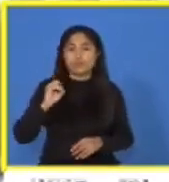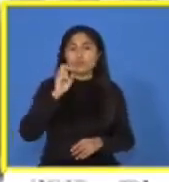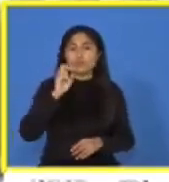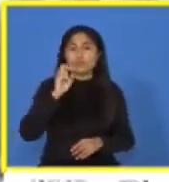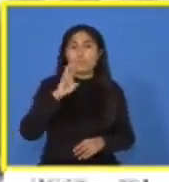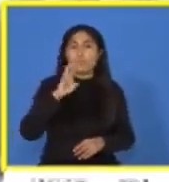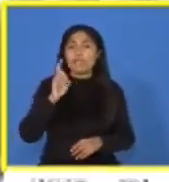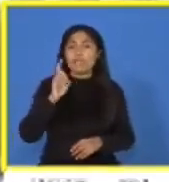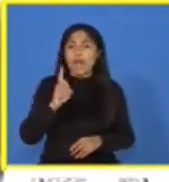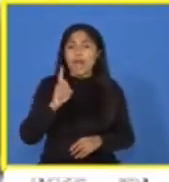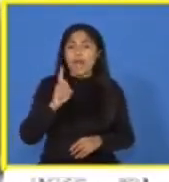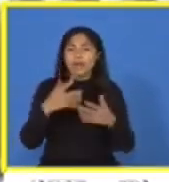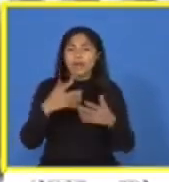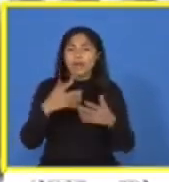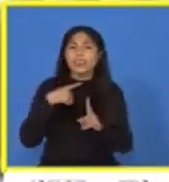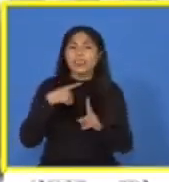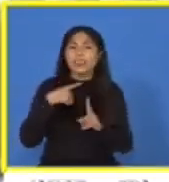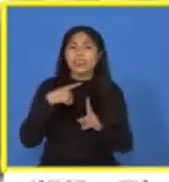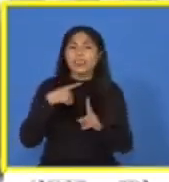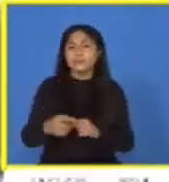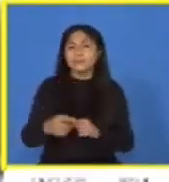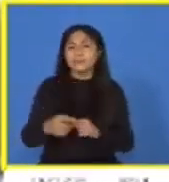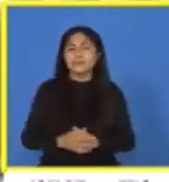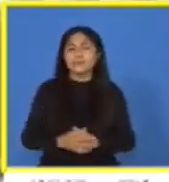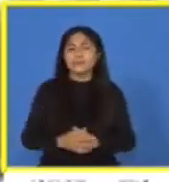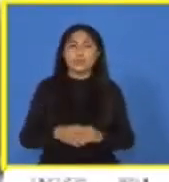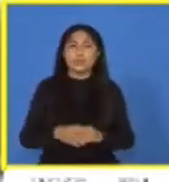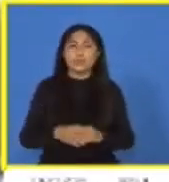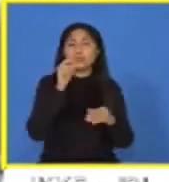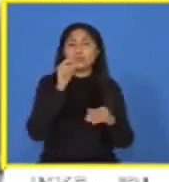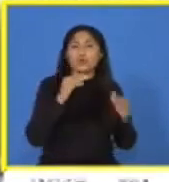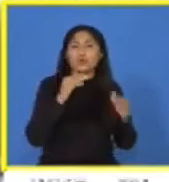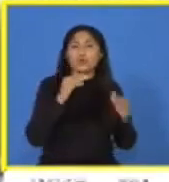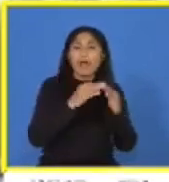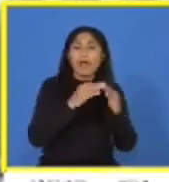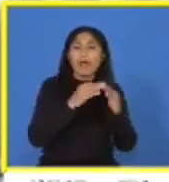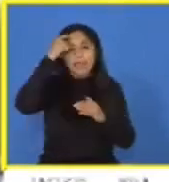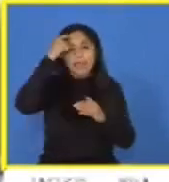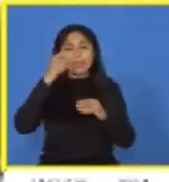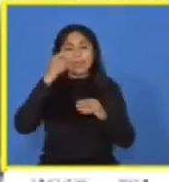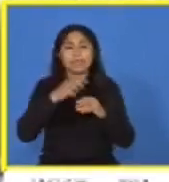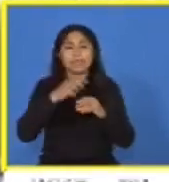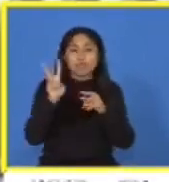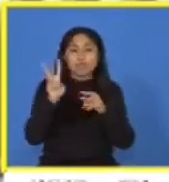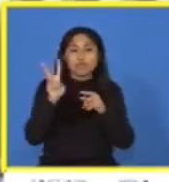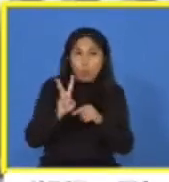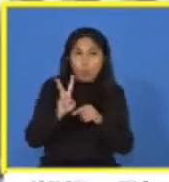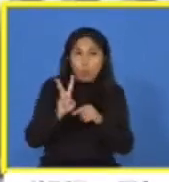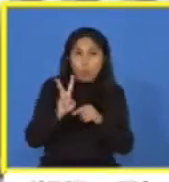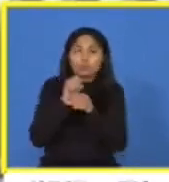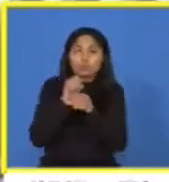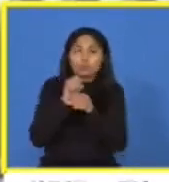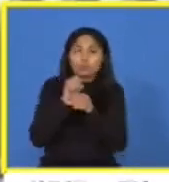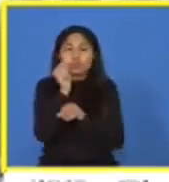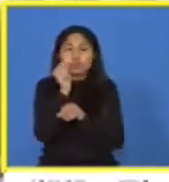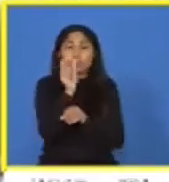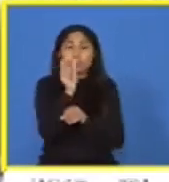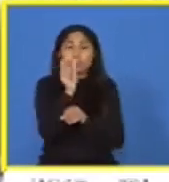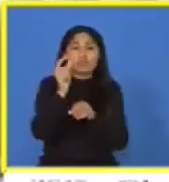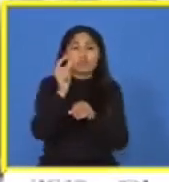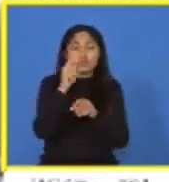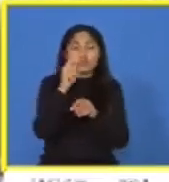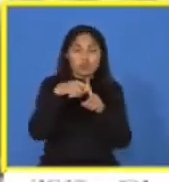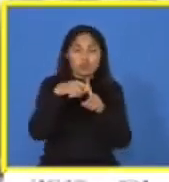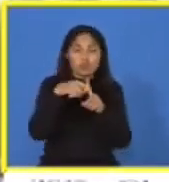2021 ini kita sudah tambah untuk rumah sakit second line rujukan kasus coronavirus disease